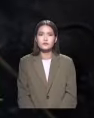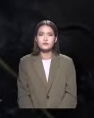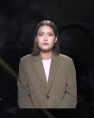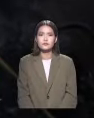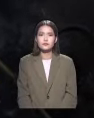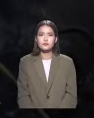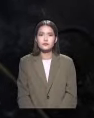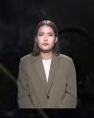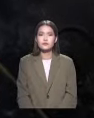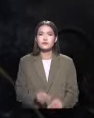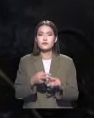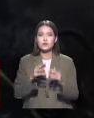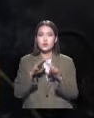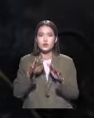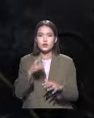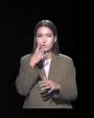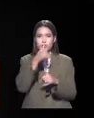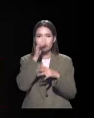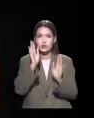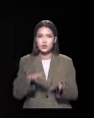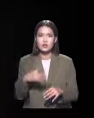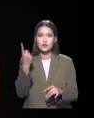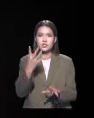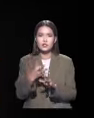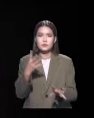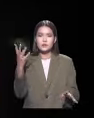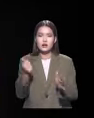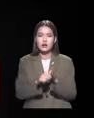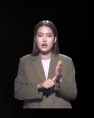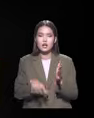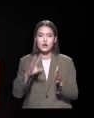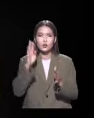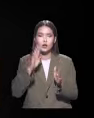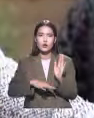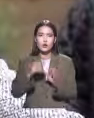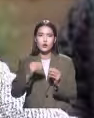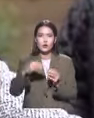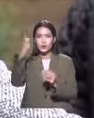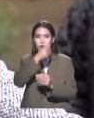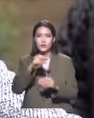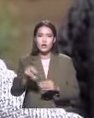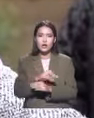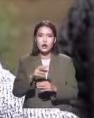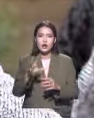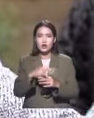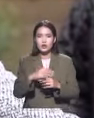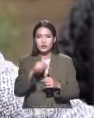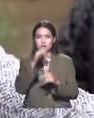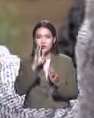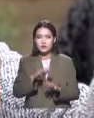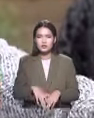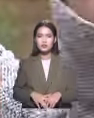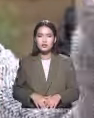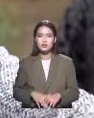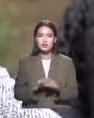Бұл үйде тұру мүмкін емес. Біріншіден подвал сасиды, уже ол деген болото болып кеткен. Бала дейміз,